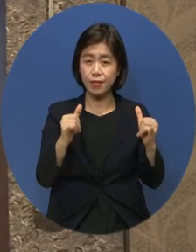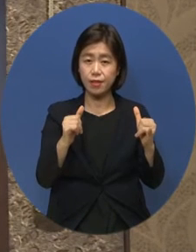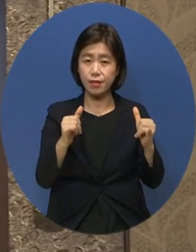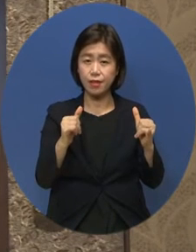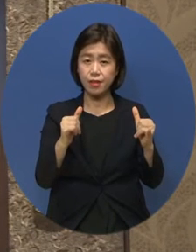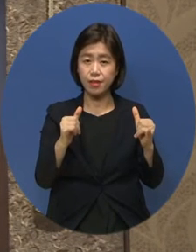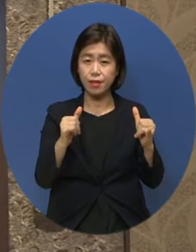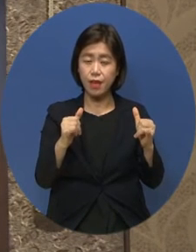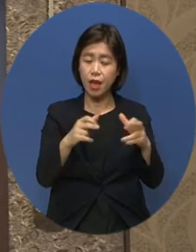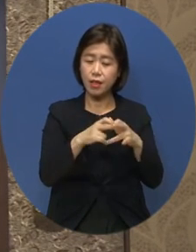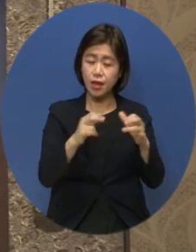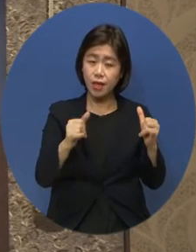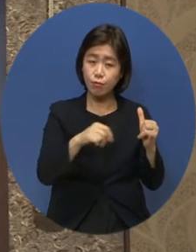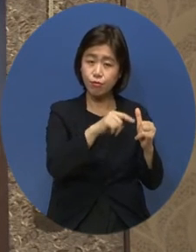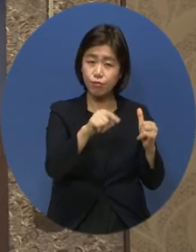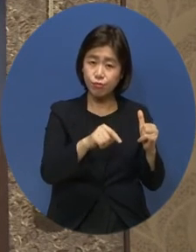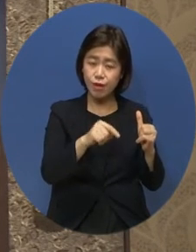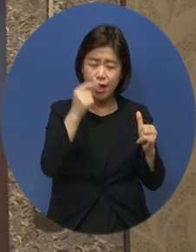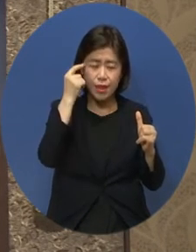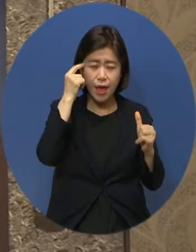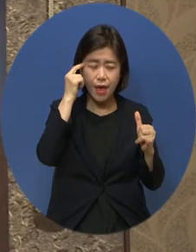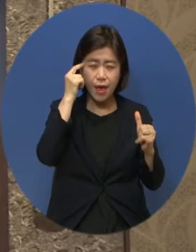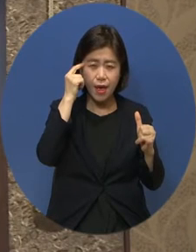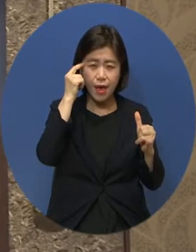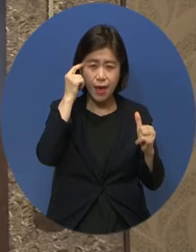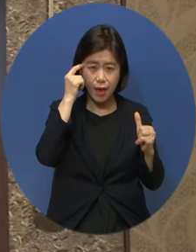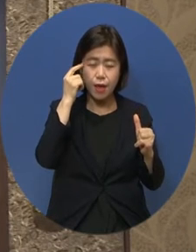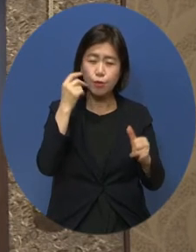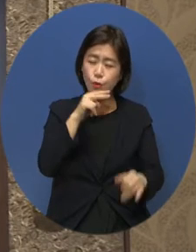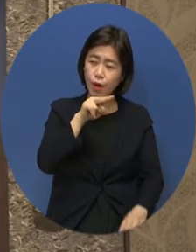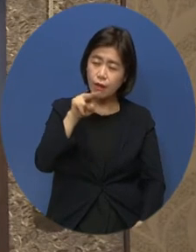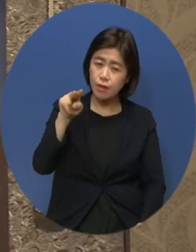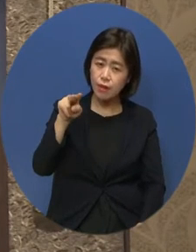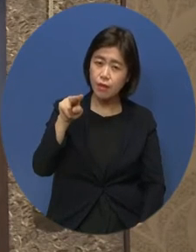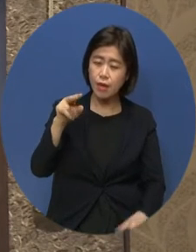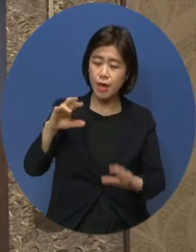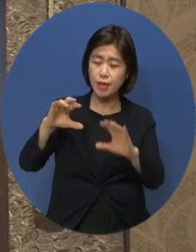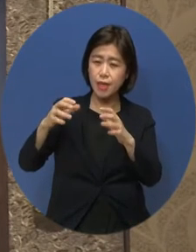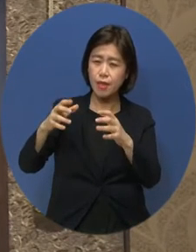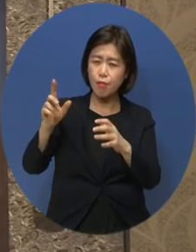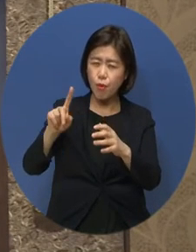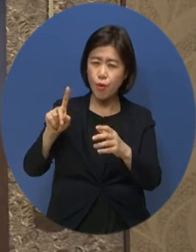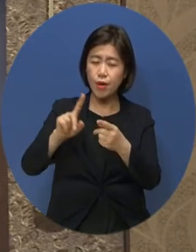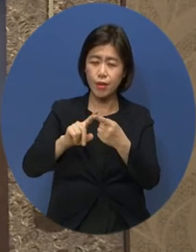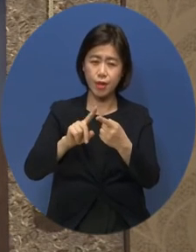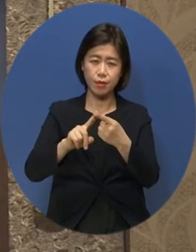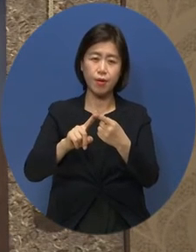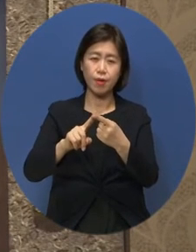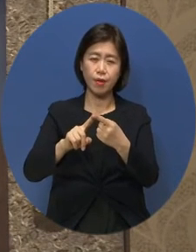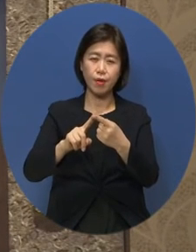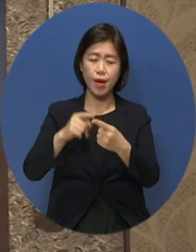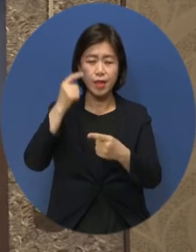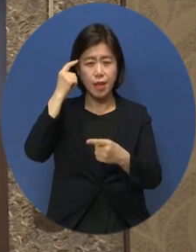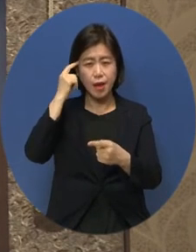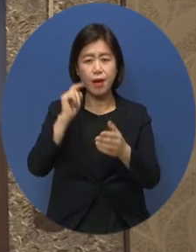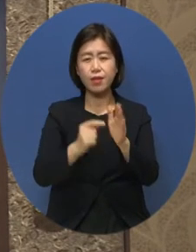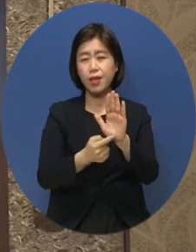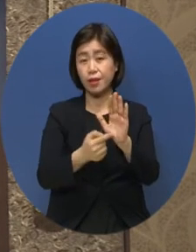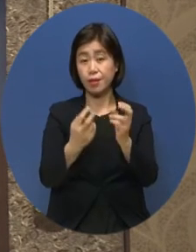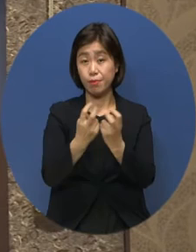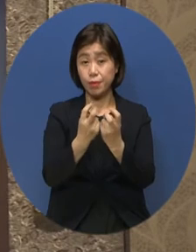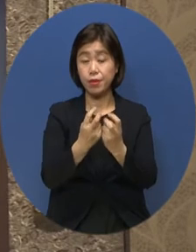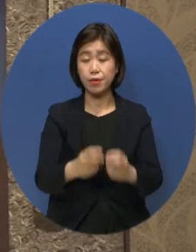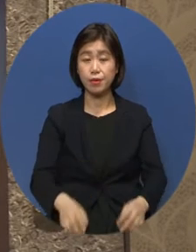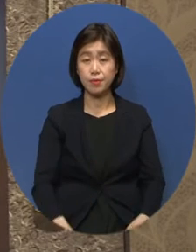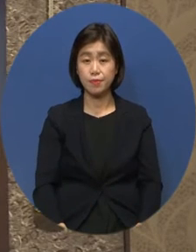그들의 관점으로 세상을 바라보는 씨가 뭐 이런게 인쇄의 그 하나의 그 단어